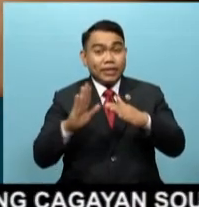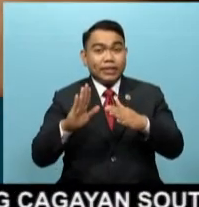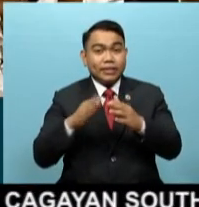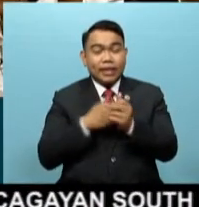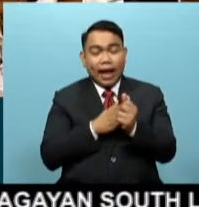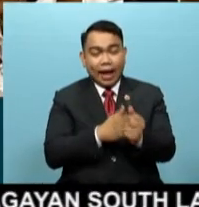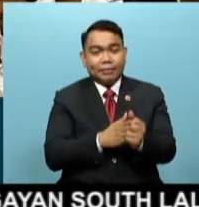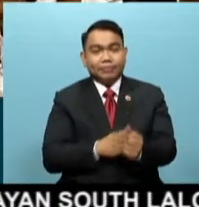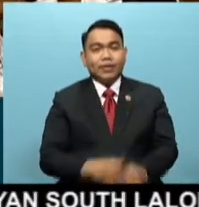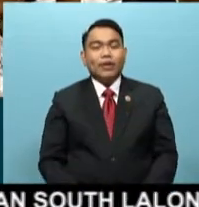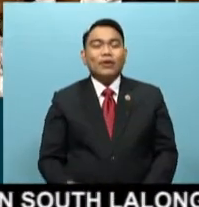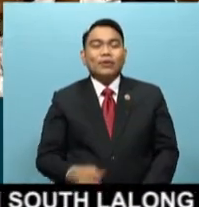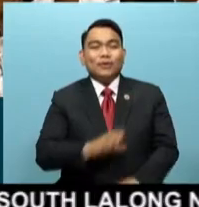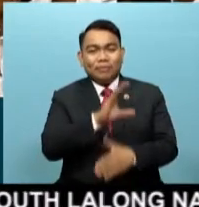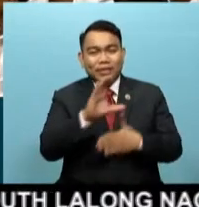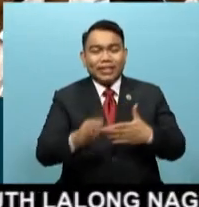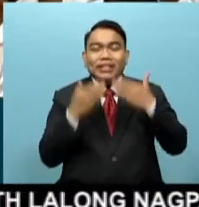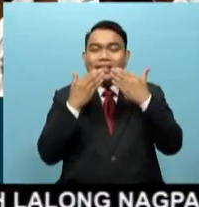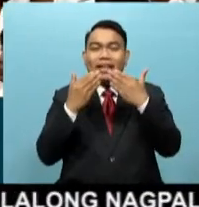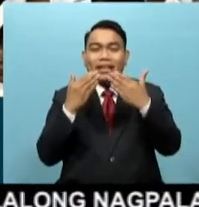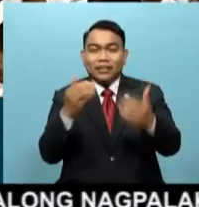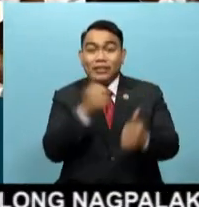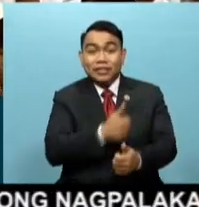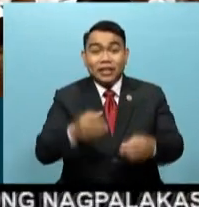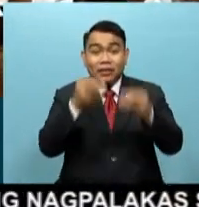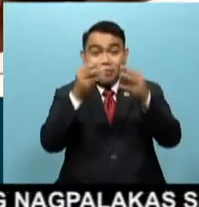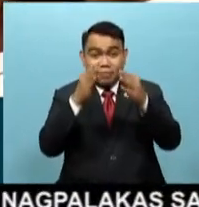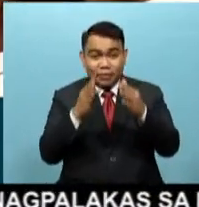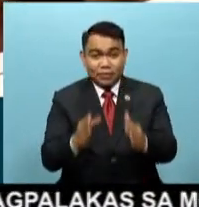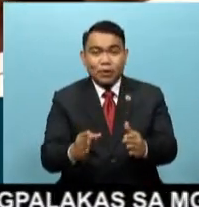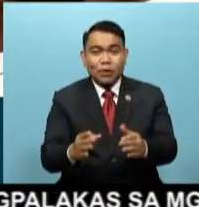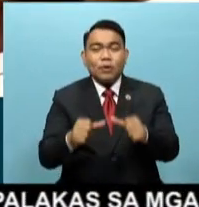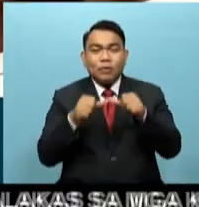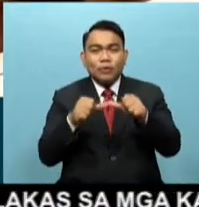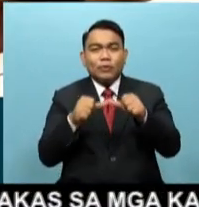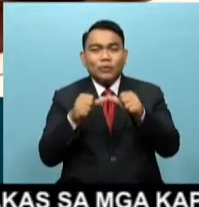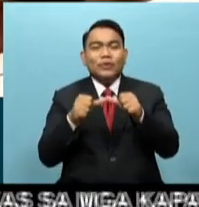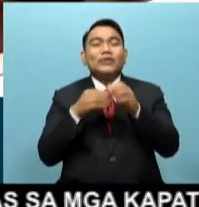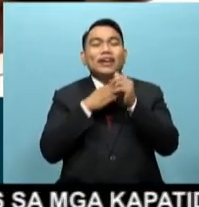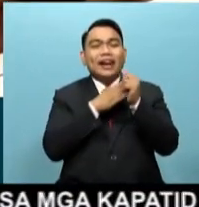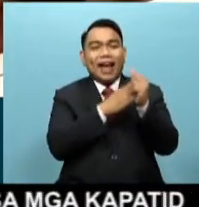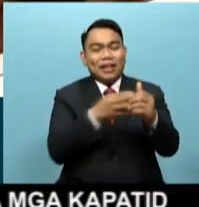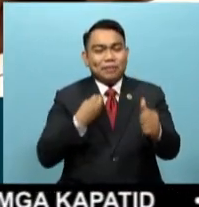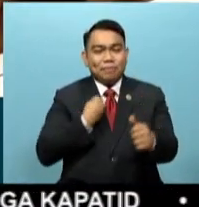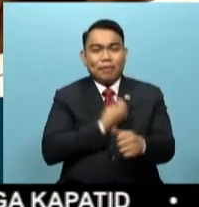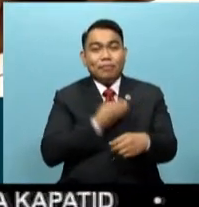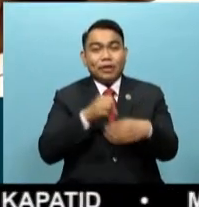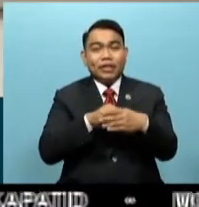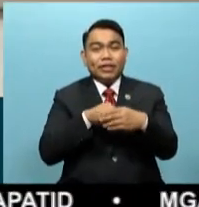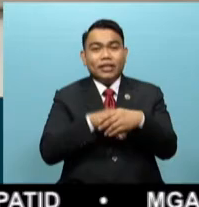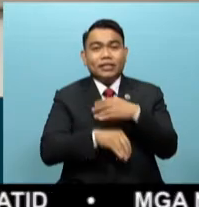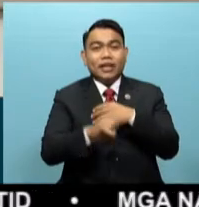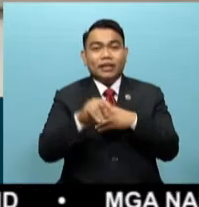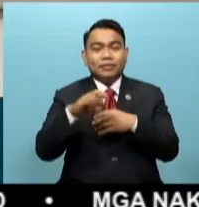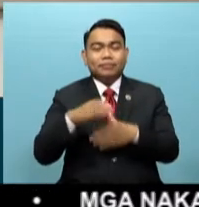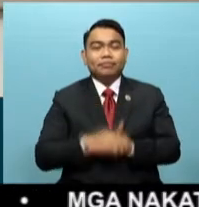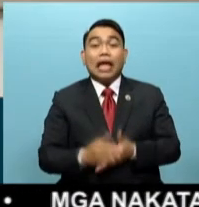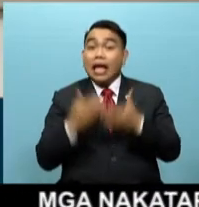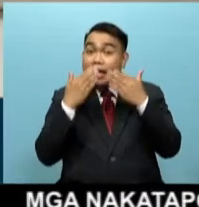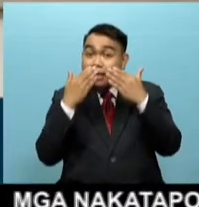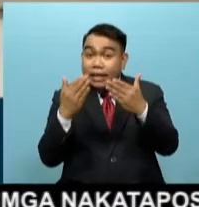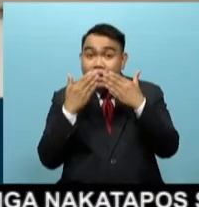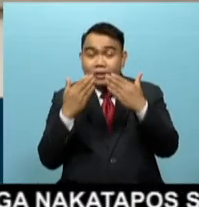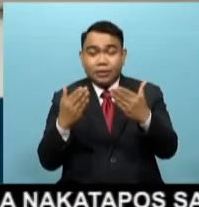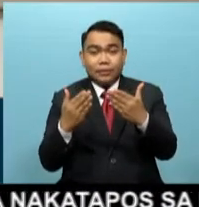kanyang pasasalamat sa pamamahala sa patuloy na paggabay sa mga kapatid sa loob ng iglesia. Maraming salamat